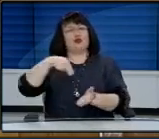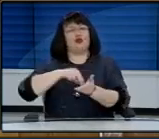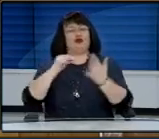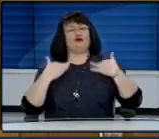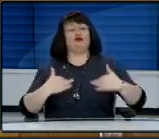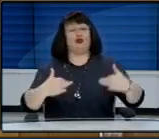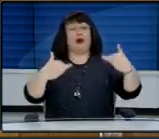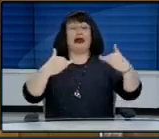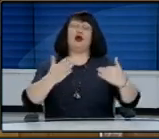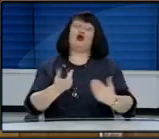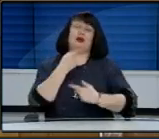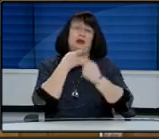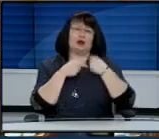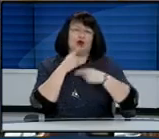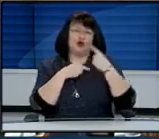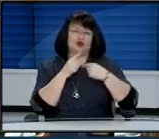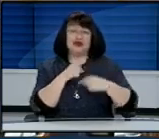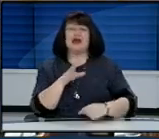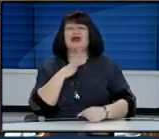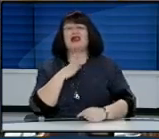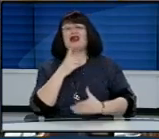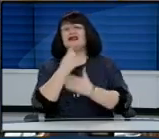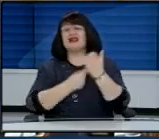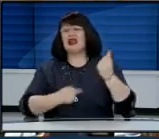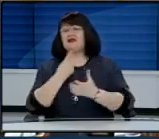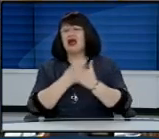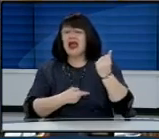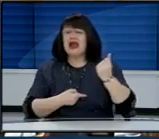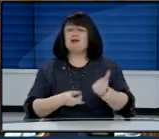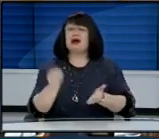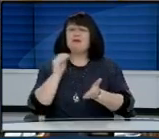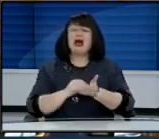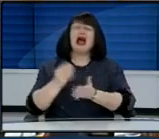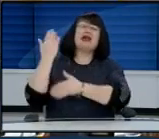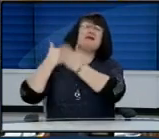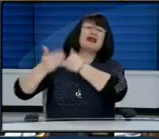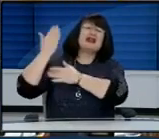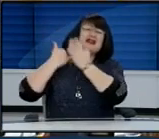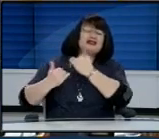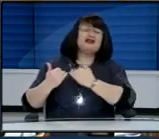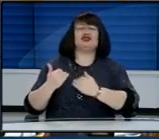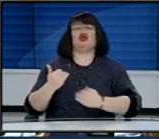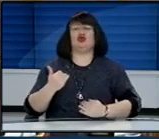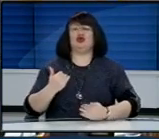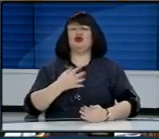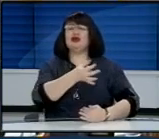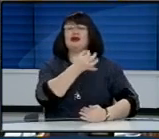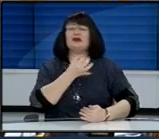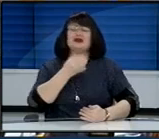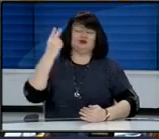ότι δήθεν δεν θέλετε τα ελλείμματα και να γίνει ξανά η χώρα αντικείμενο, πώς το